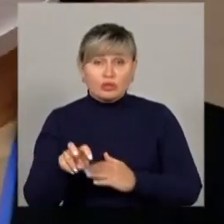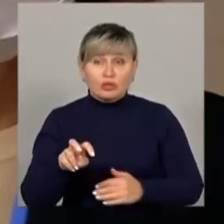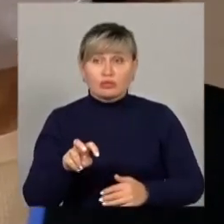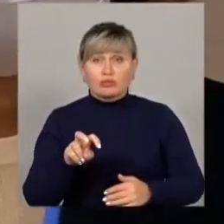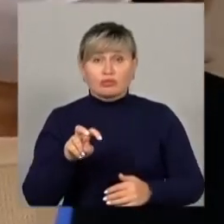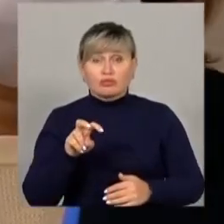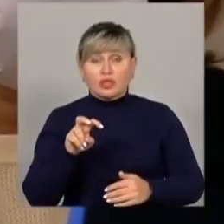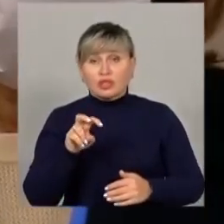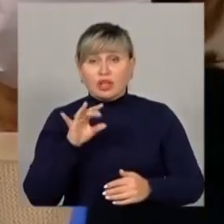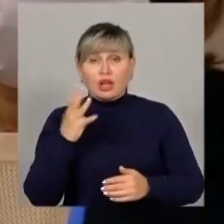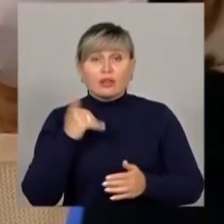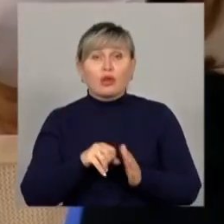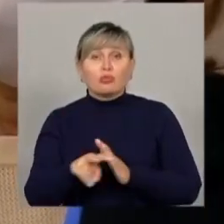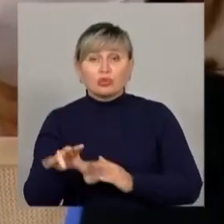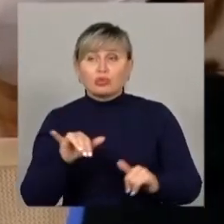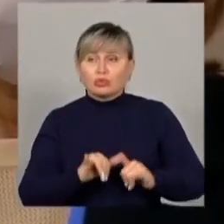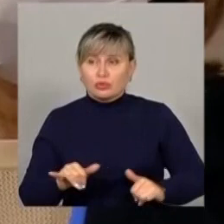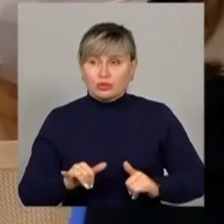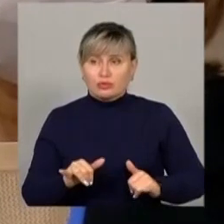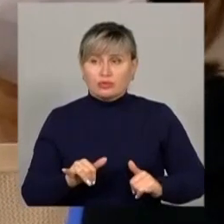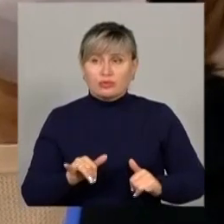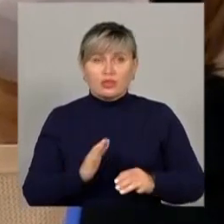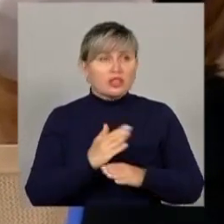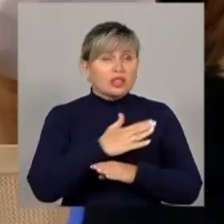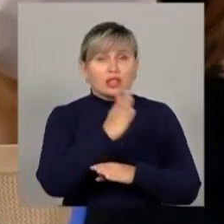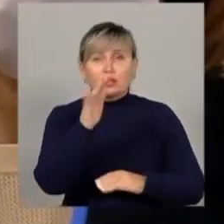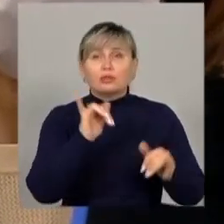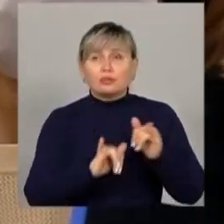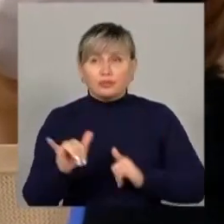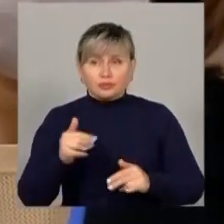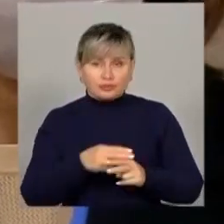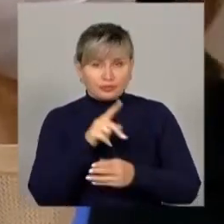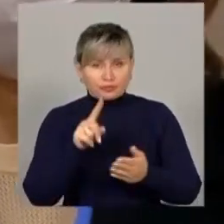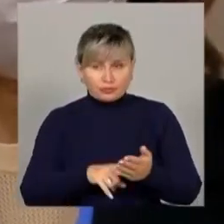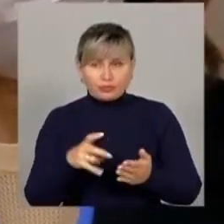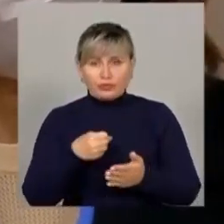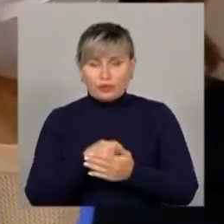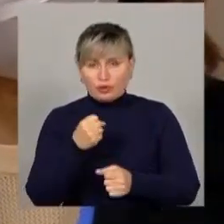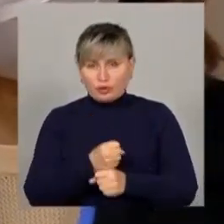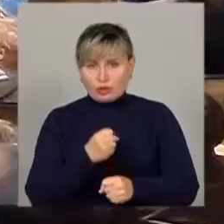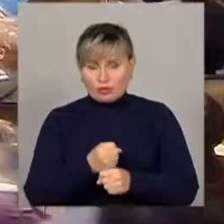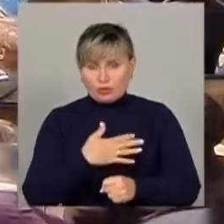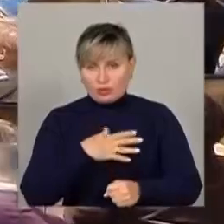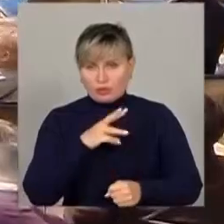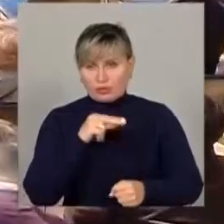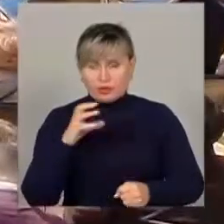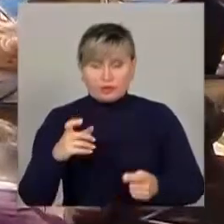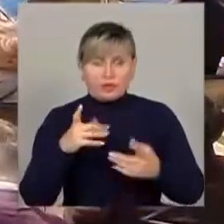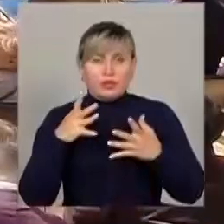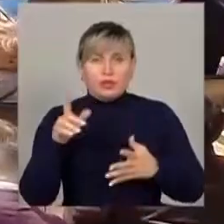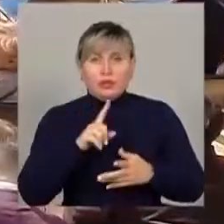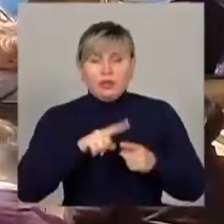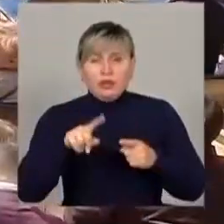эвакуироваться когда? Куда? Стрелки, куда направление? Вот этот вопрос нужно доработать нашим МЧСникам. Выяснилось, что